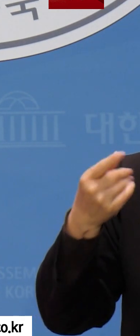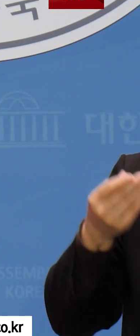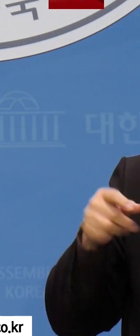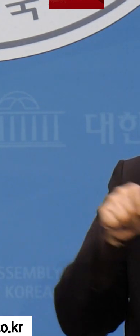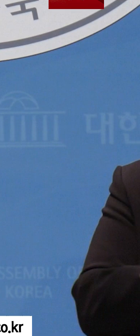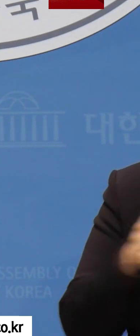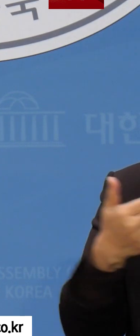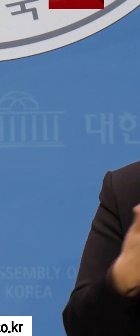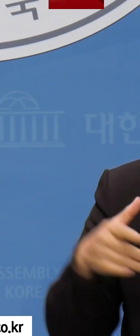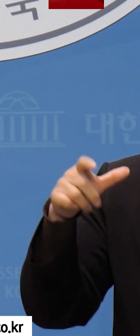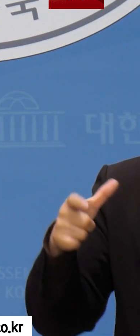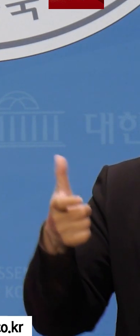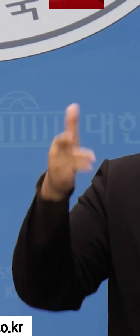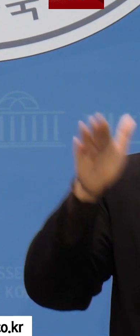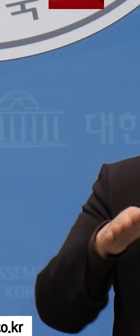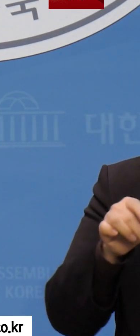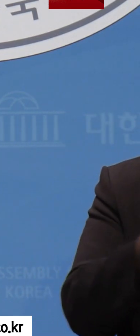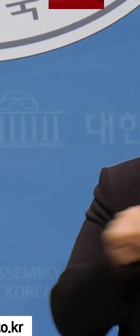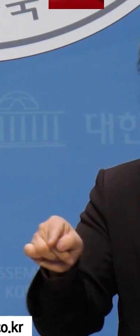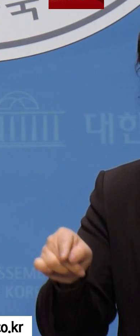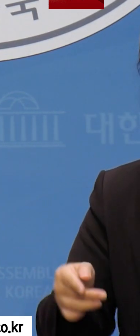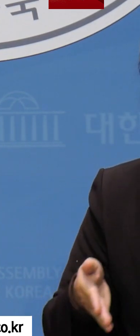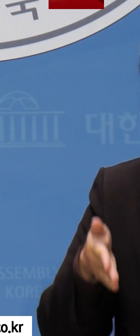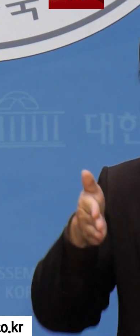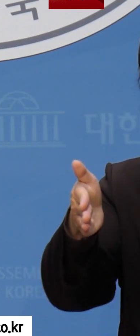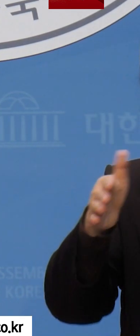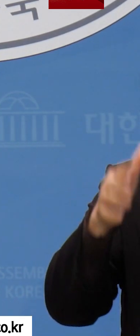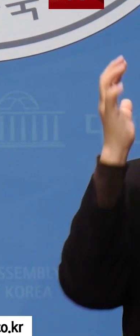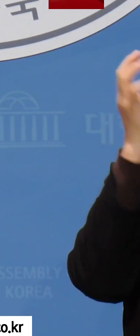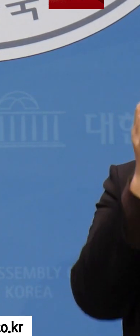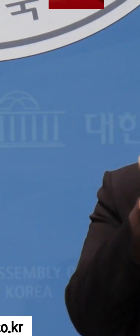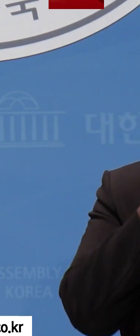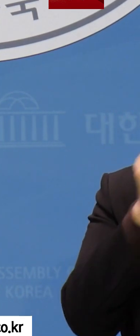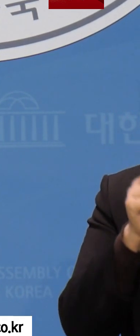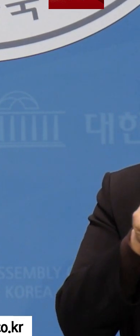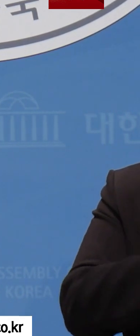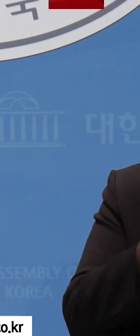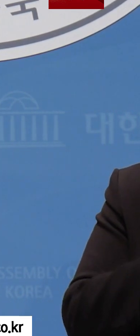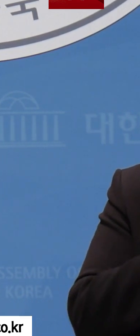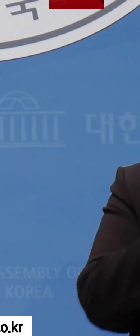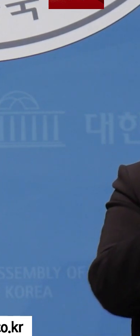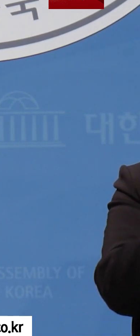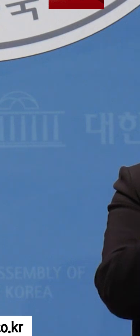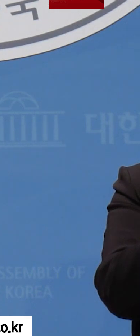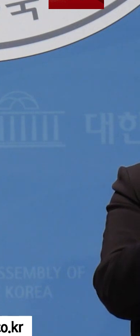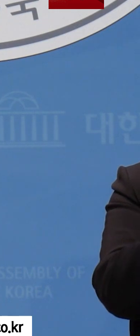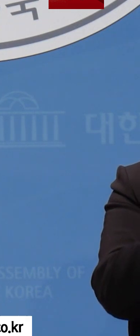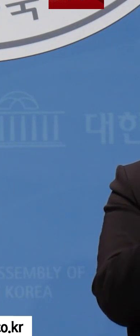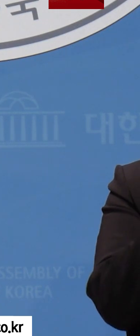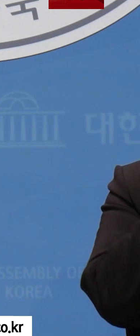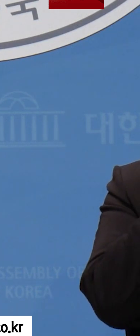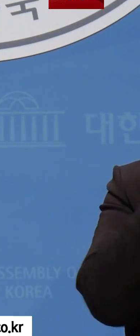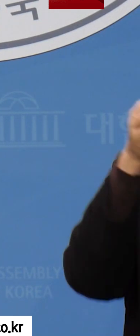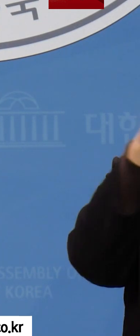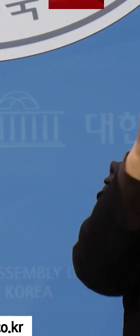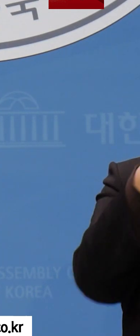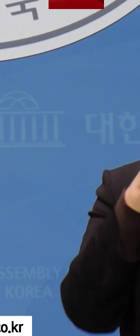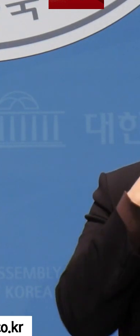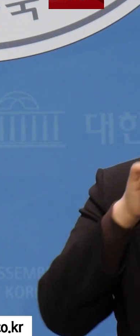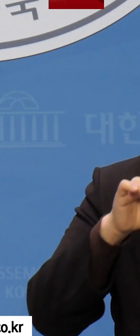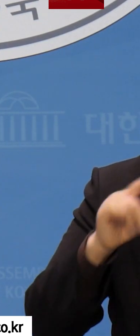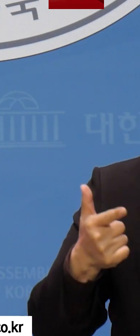특례시인데 주요 간선도로의 혼잡성이 심각한 점을 문제 제기했습니다. 실제로 창원뿐만